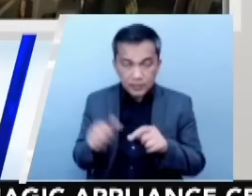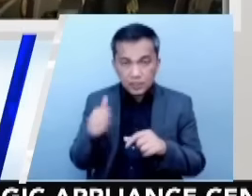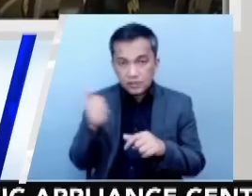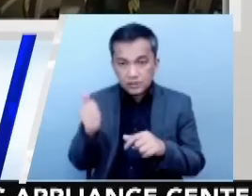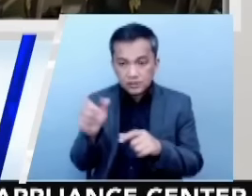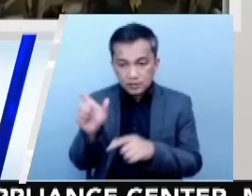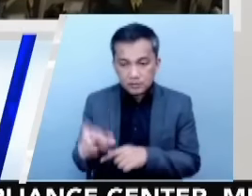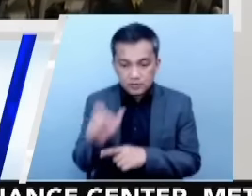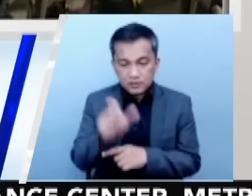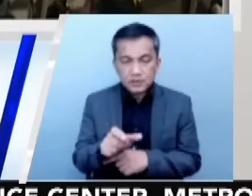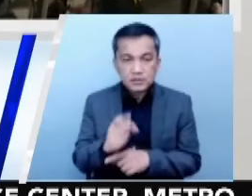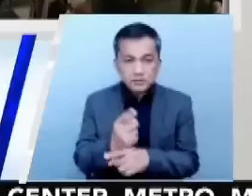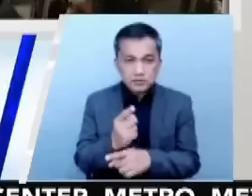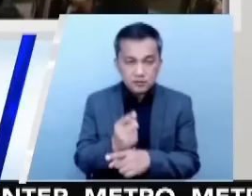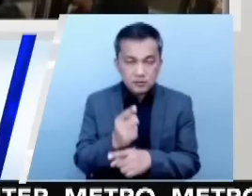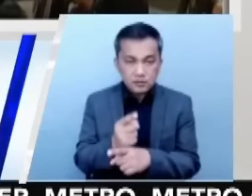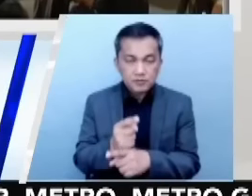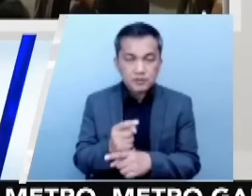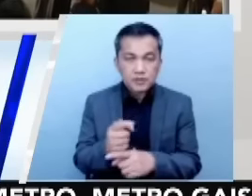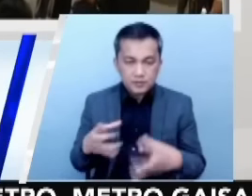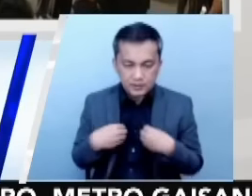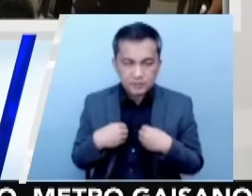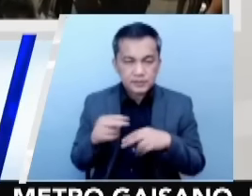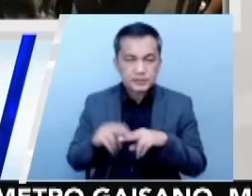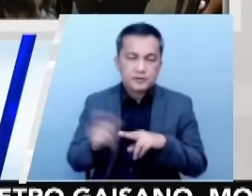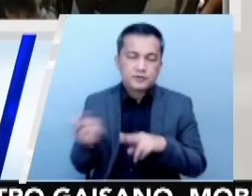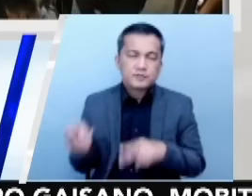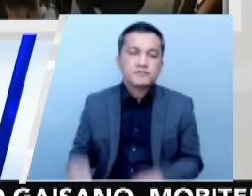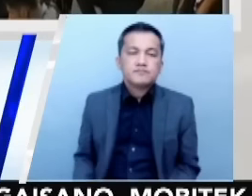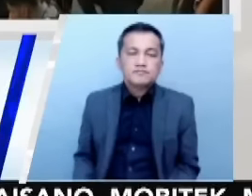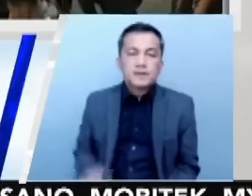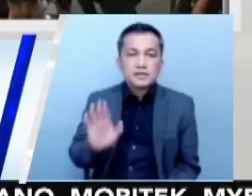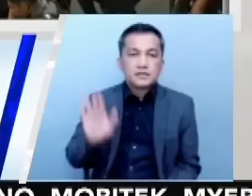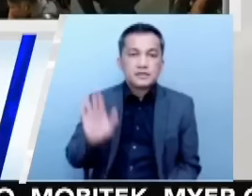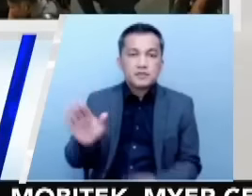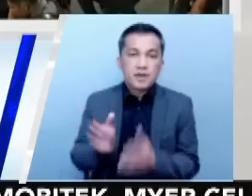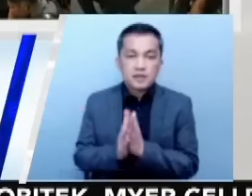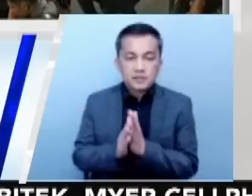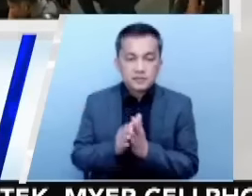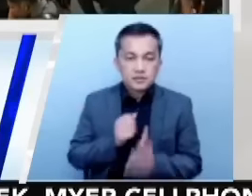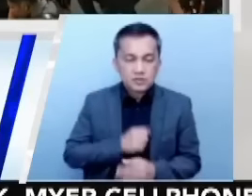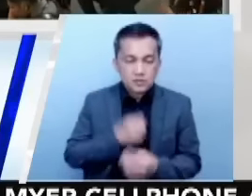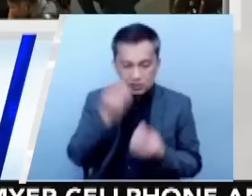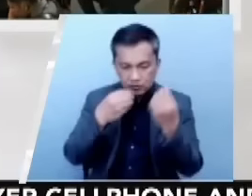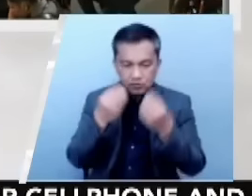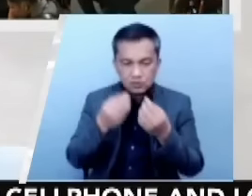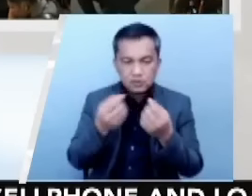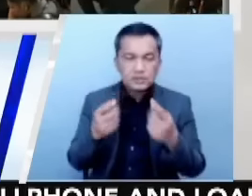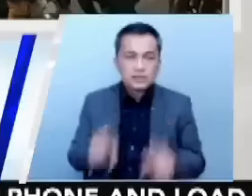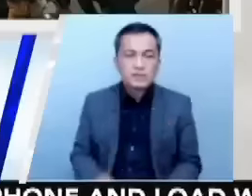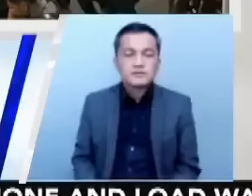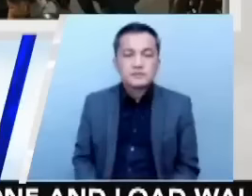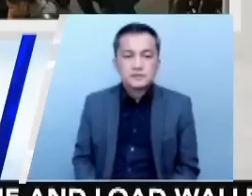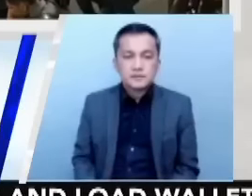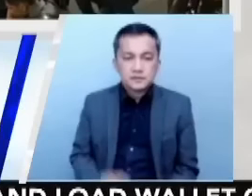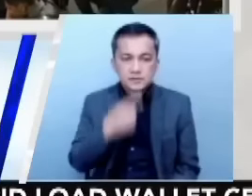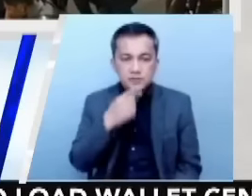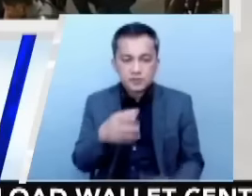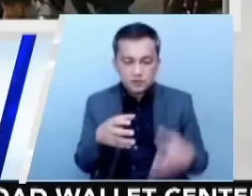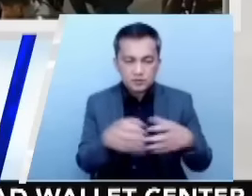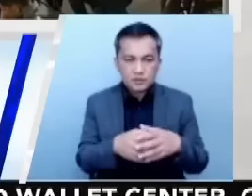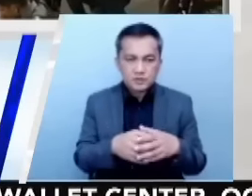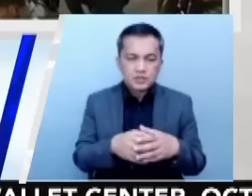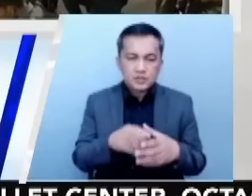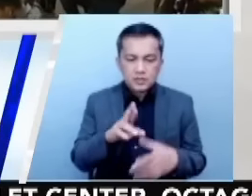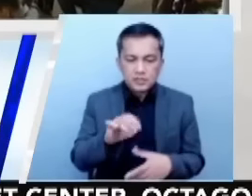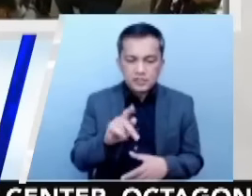karapat dapat makatanggap nito. Humihingi raw sila ng paumanhin sa kalituhang nangyari. Sabi naman ng grupong Resto PH, kailangan